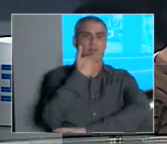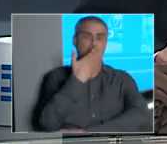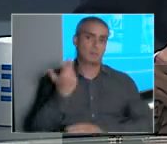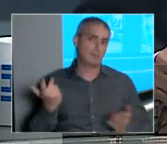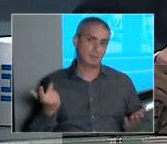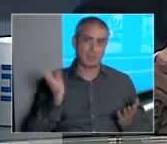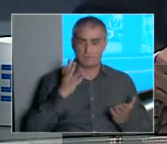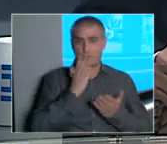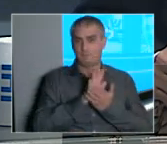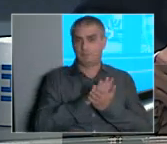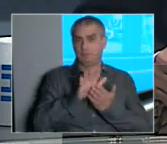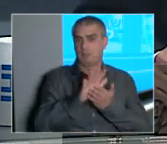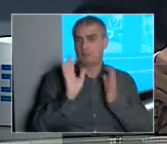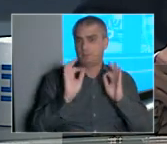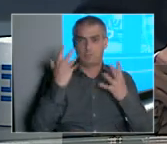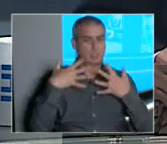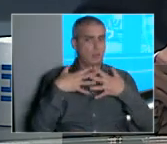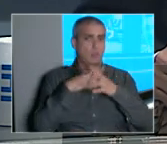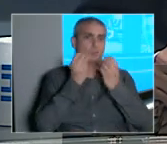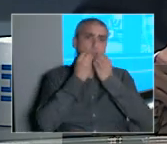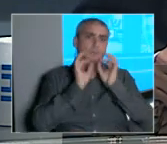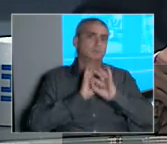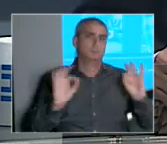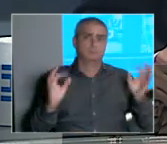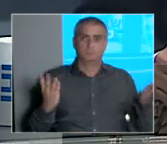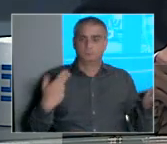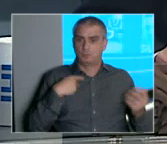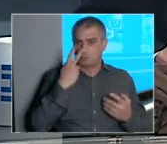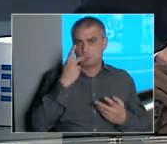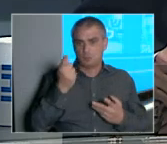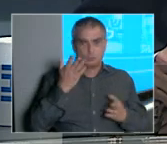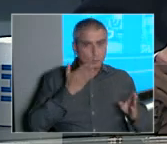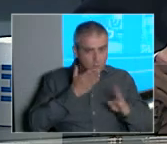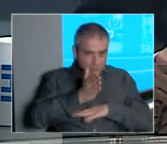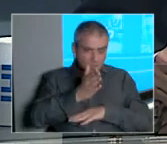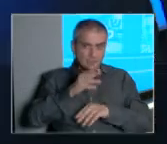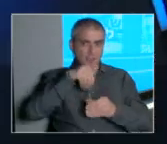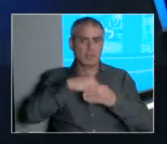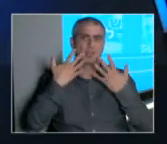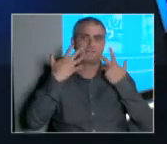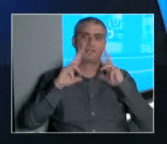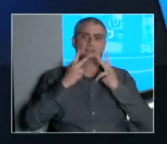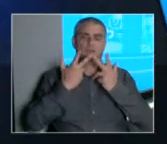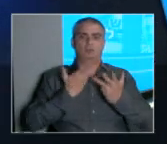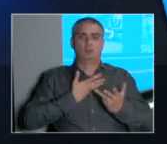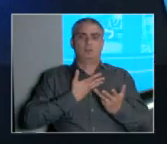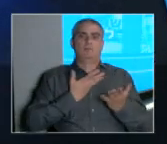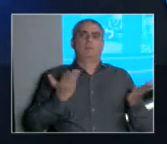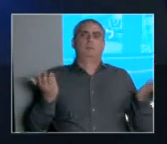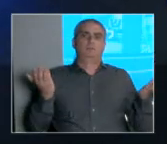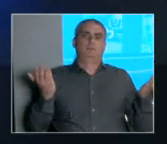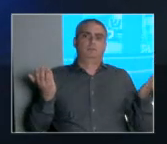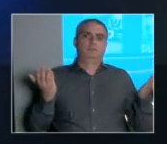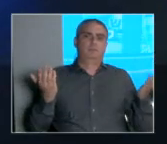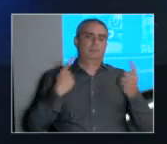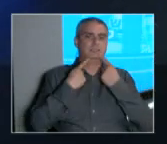למרות שהעסק זרם, הייתה לכם קואליציה נהדרת. הנה, אנחנו רואים שהוא מתפרץ לתוך אווירה ציבורית שמקבלת את הדברים,